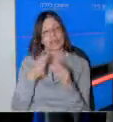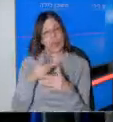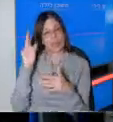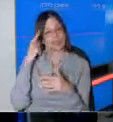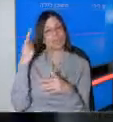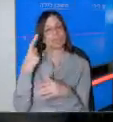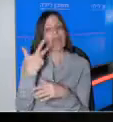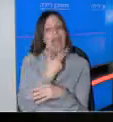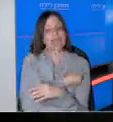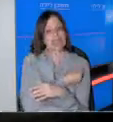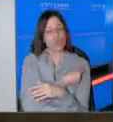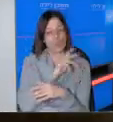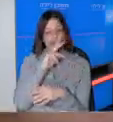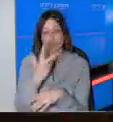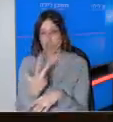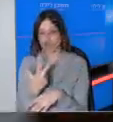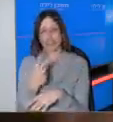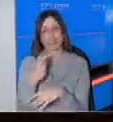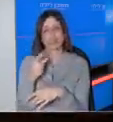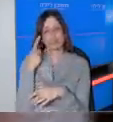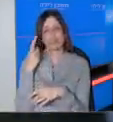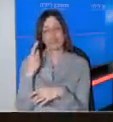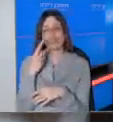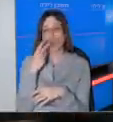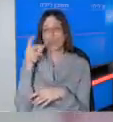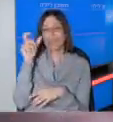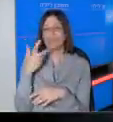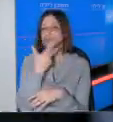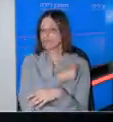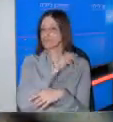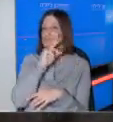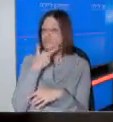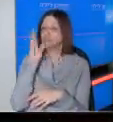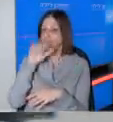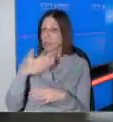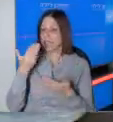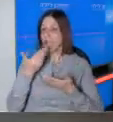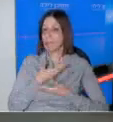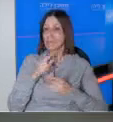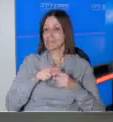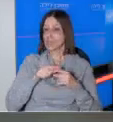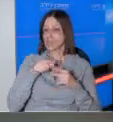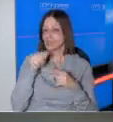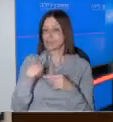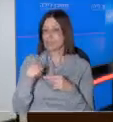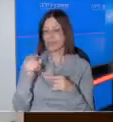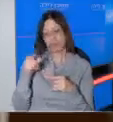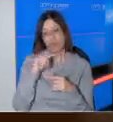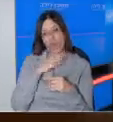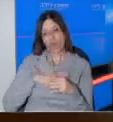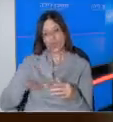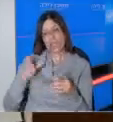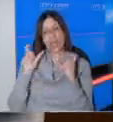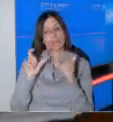יודעים שהחיסון, הבוסטר גם, אנחנו רואים שאנשים שהתחסנו בשלישית גם מקבלים את הזן הזה, את הווריאנט הזה, והוא רוצה